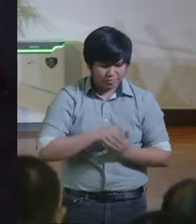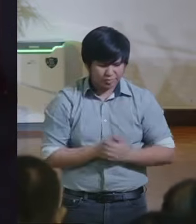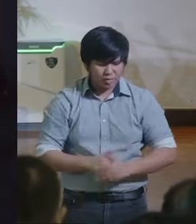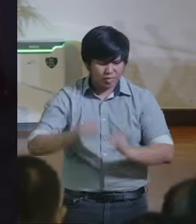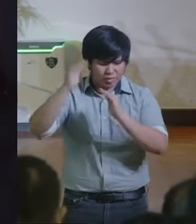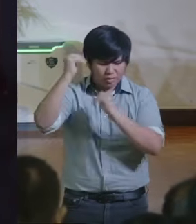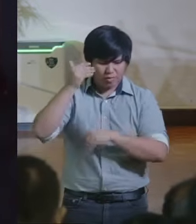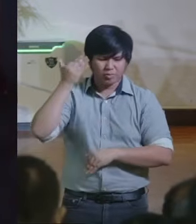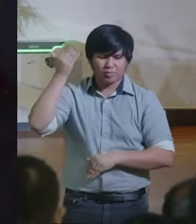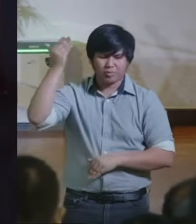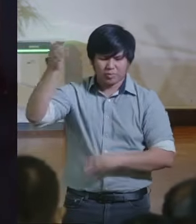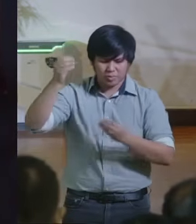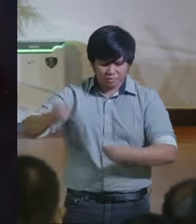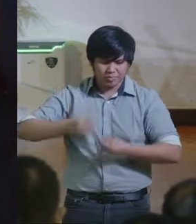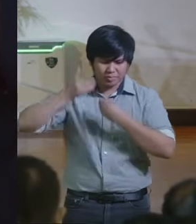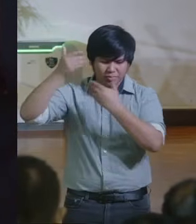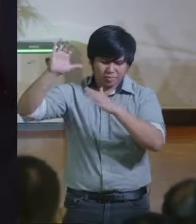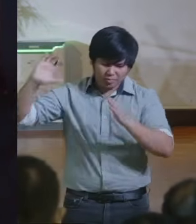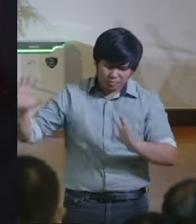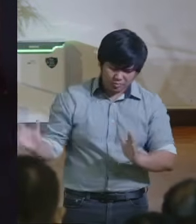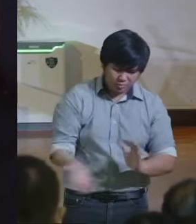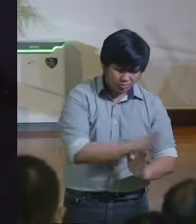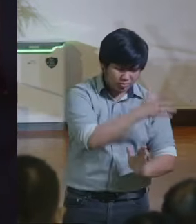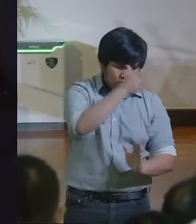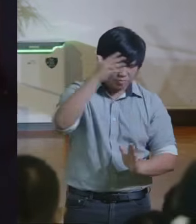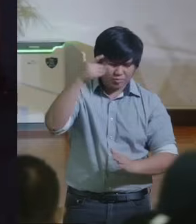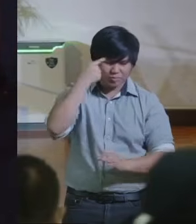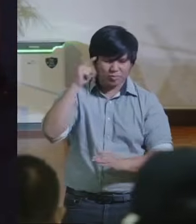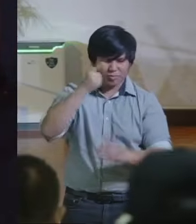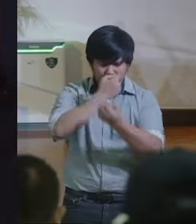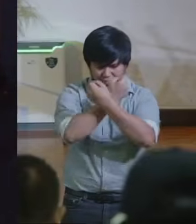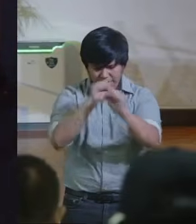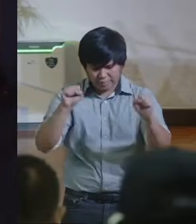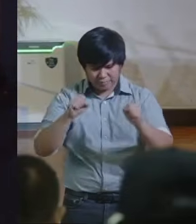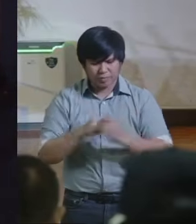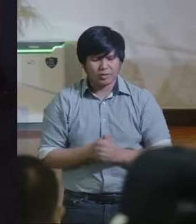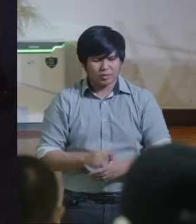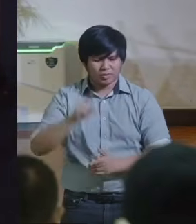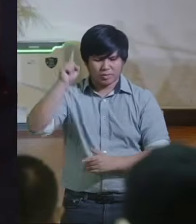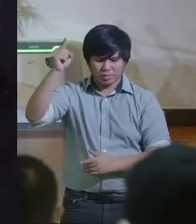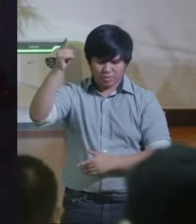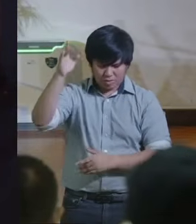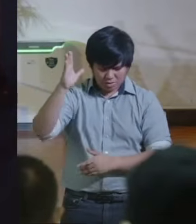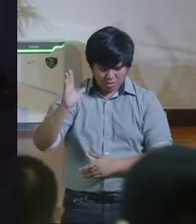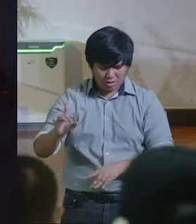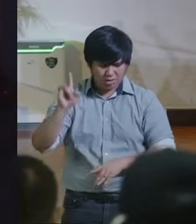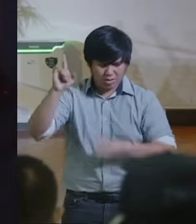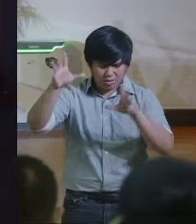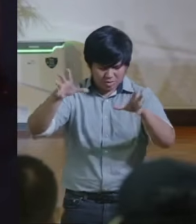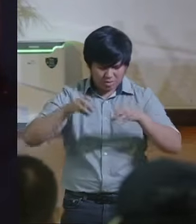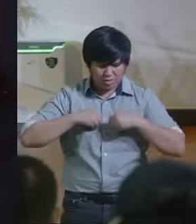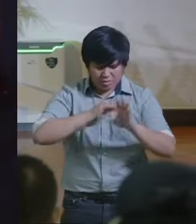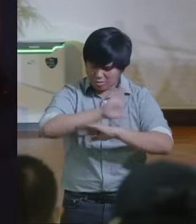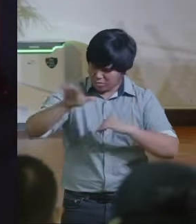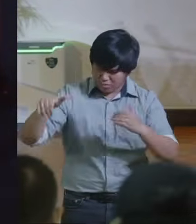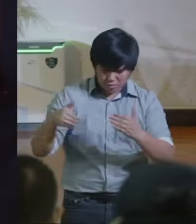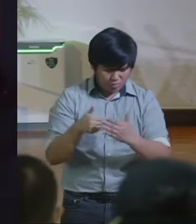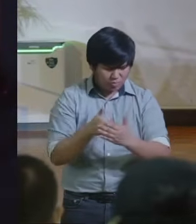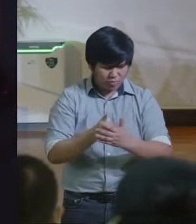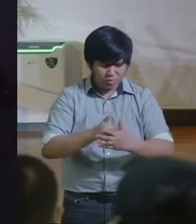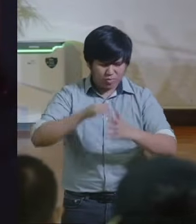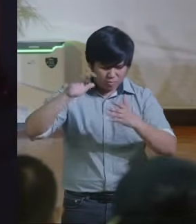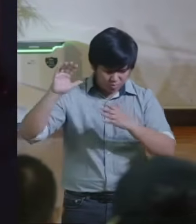nawa ang mapapurihan dahil sa kaligtasan yan. Kayo nawa ang tumanggap ng lahat ng